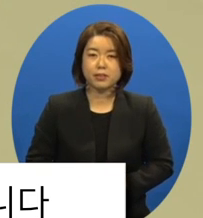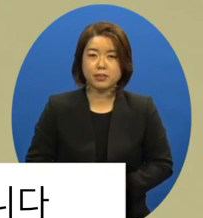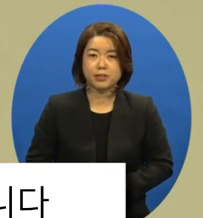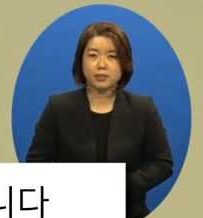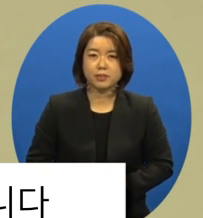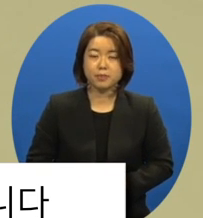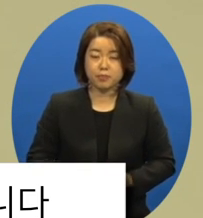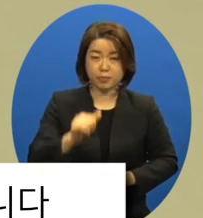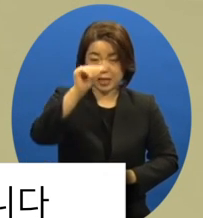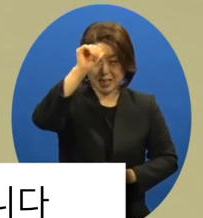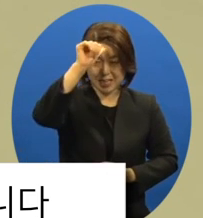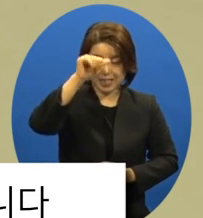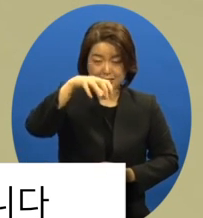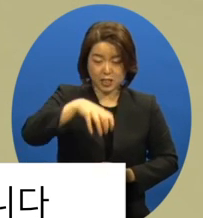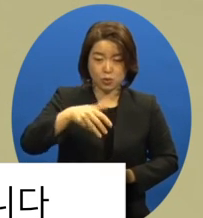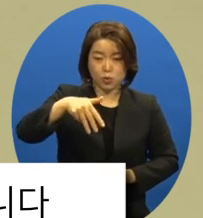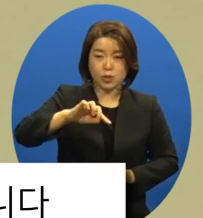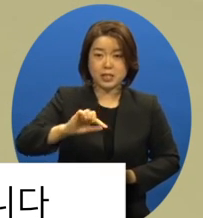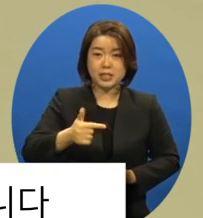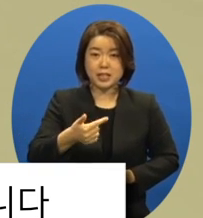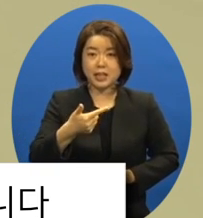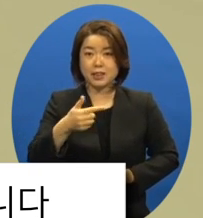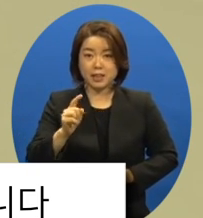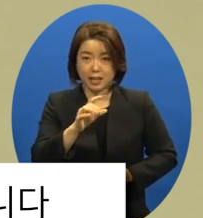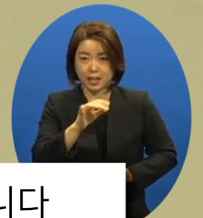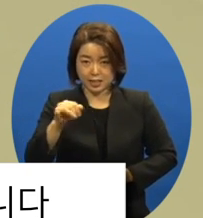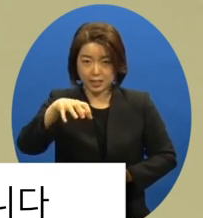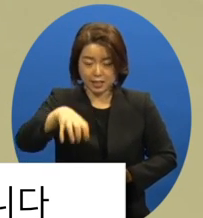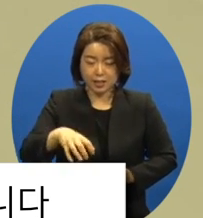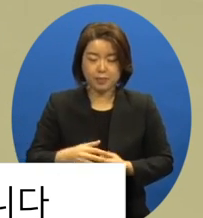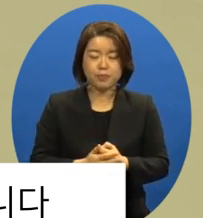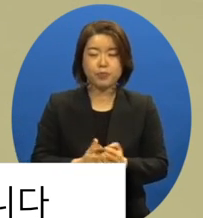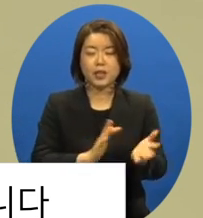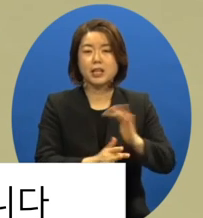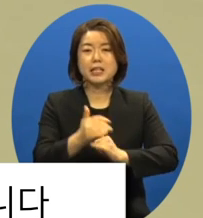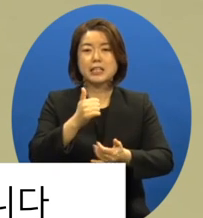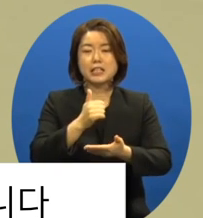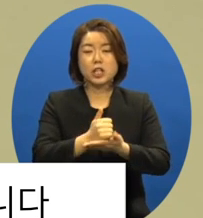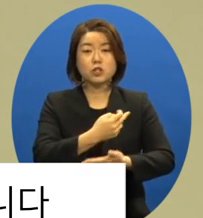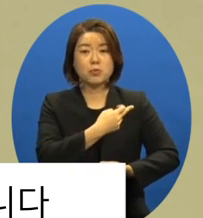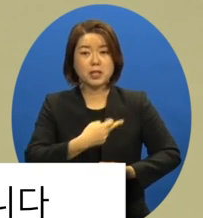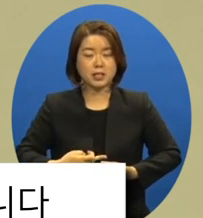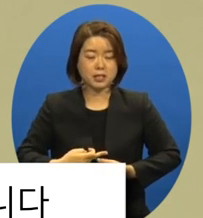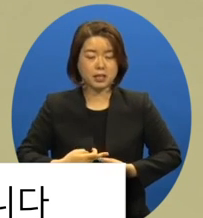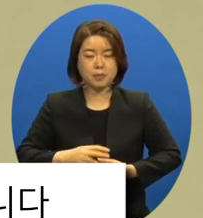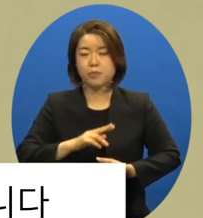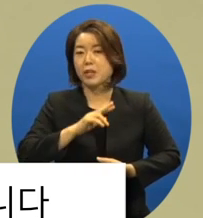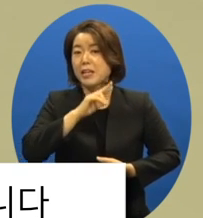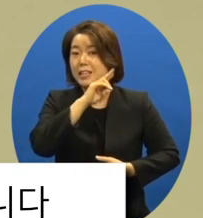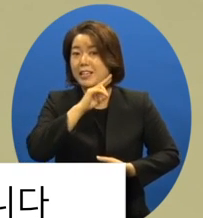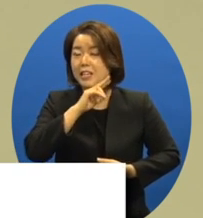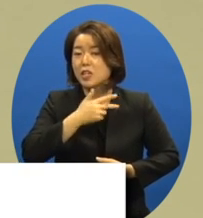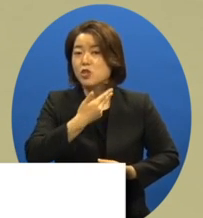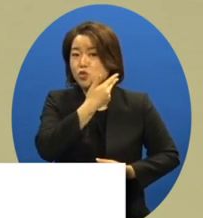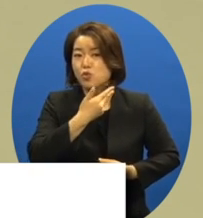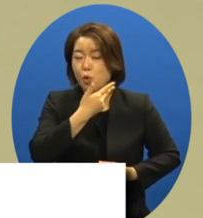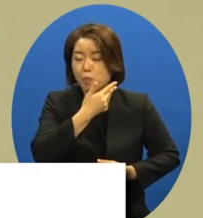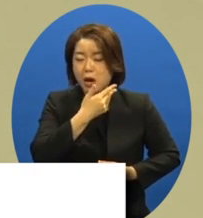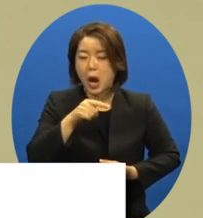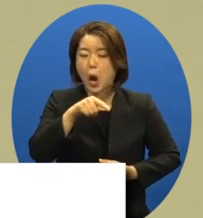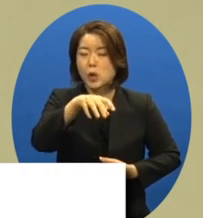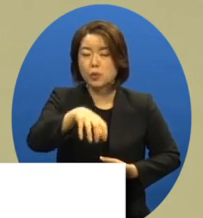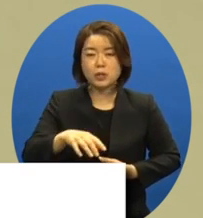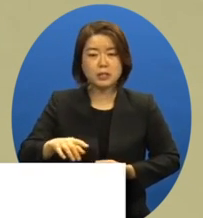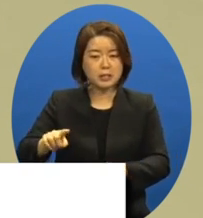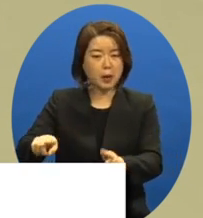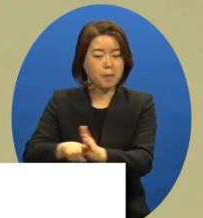인도 첸나이에서 예수님의 제자 사도 도마는 순교했습니다. 그런데 이